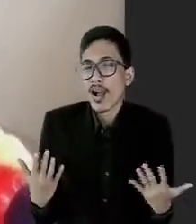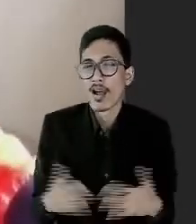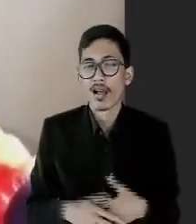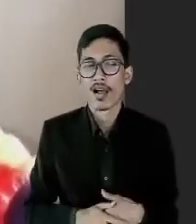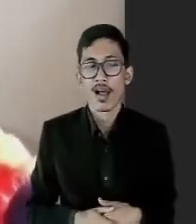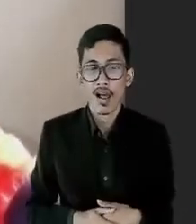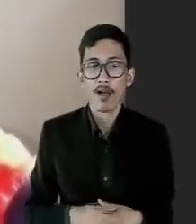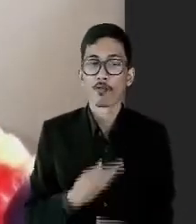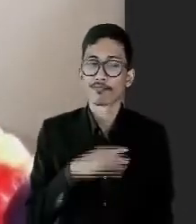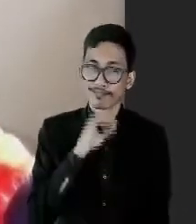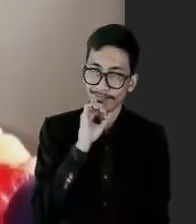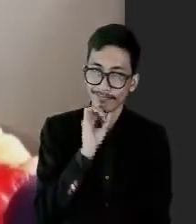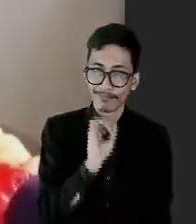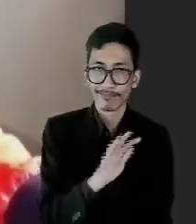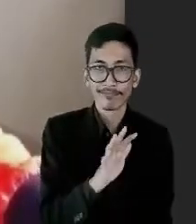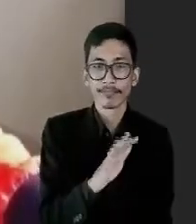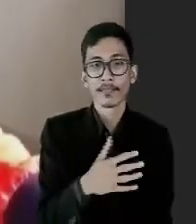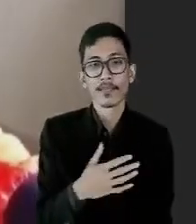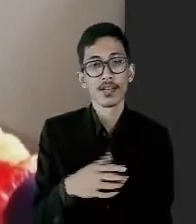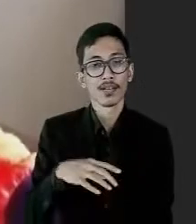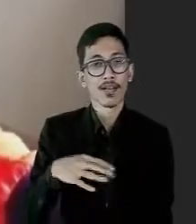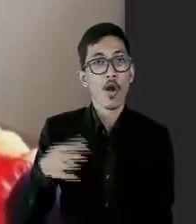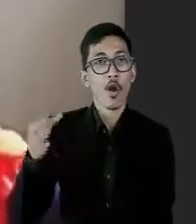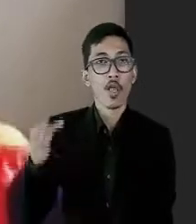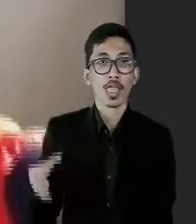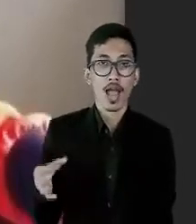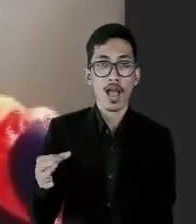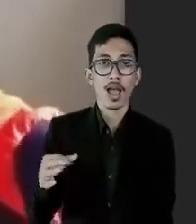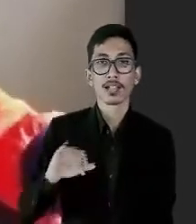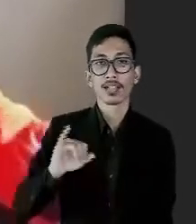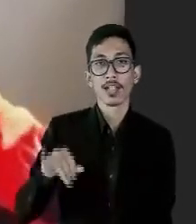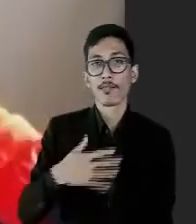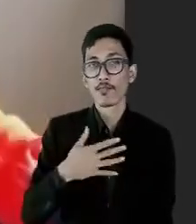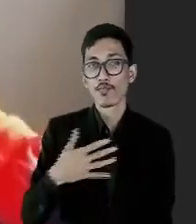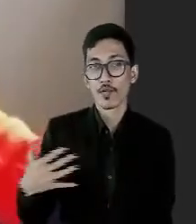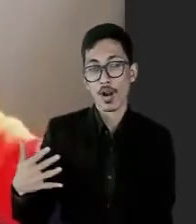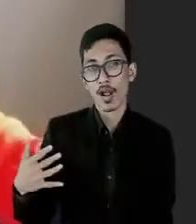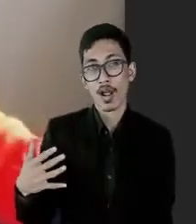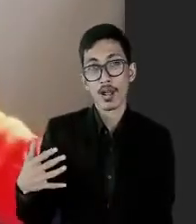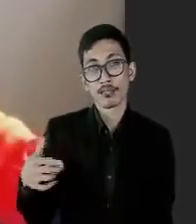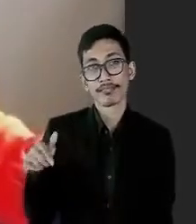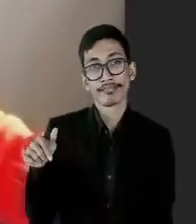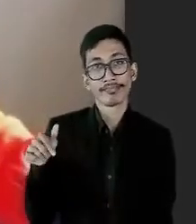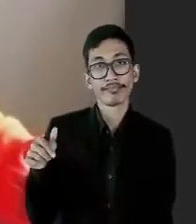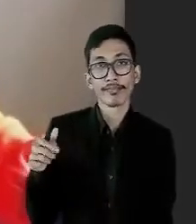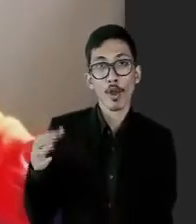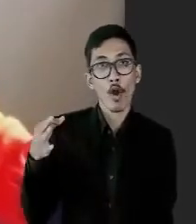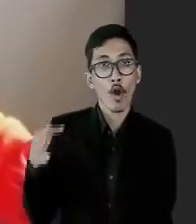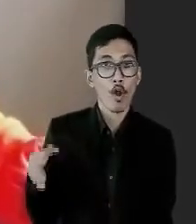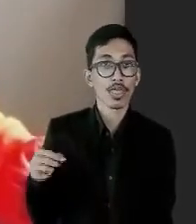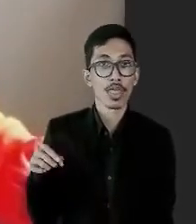Perlu kami jelaskan bahwa Kota Jayapura dalam hal penanganan COVID